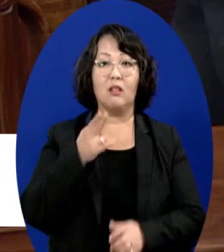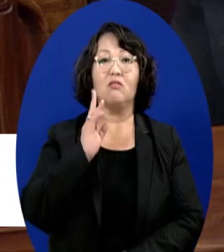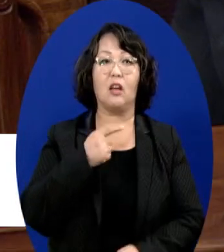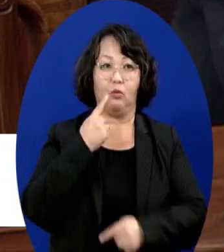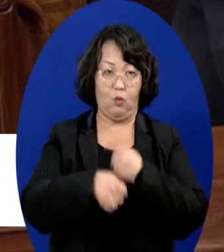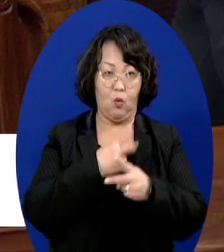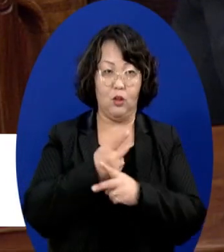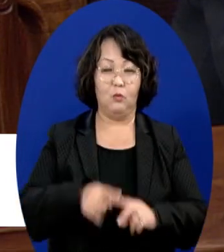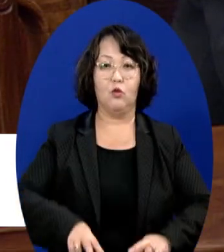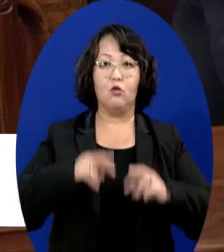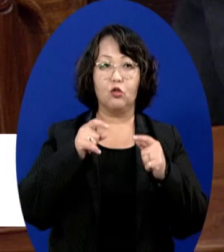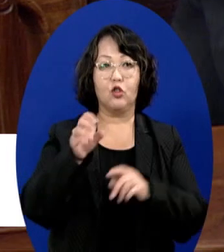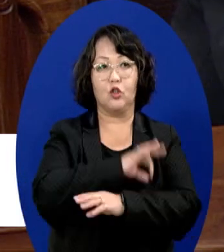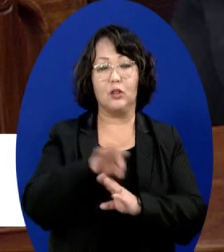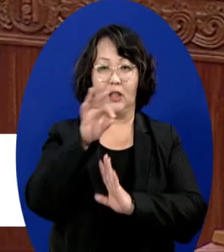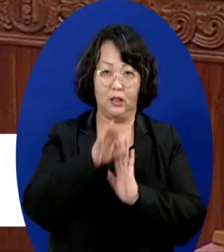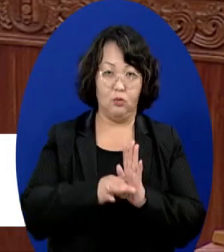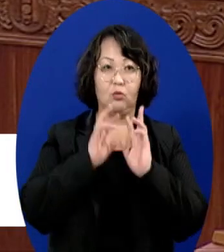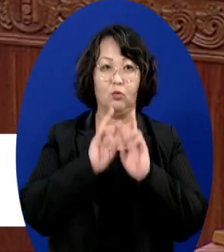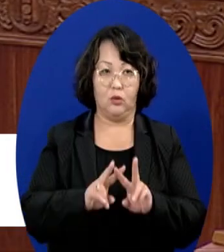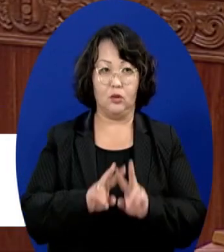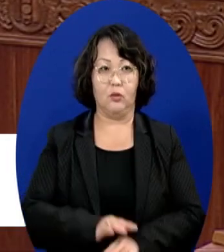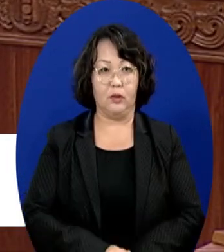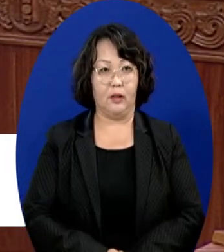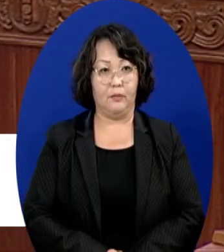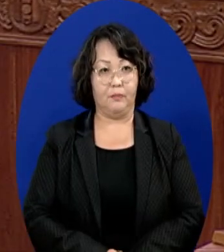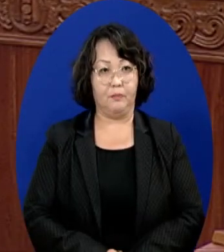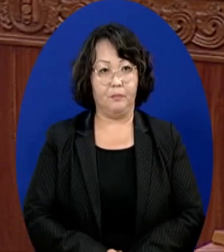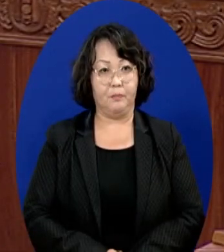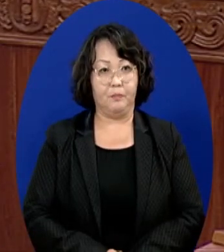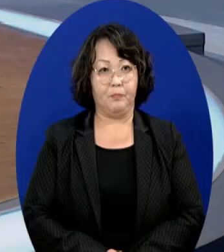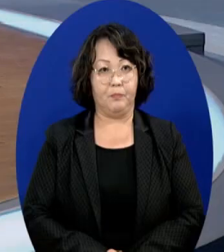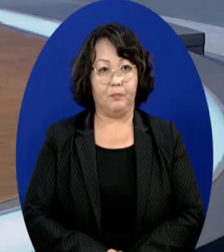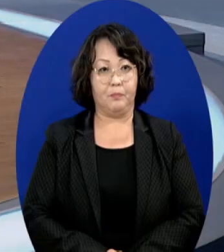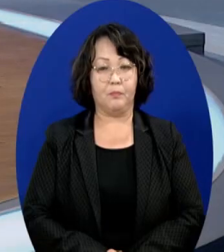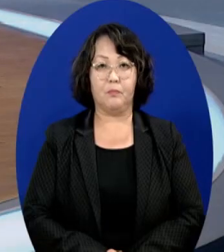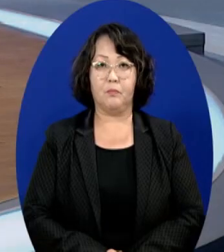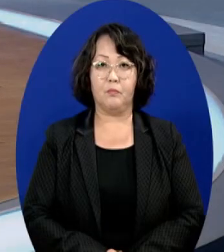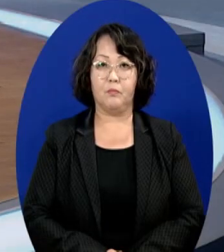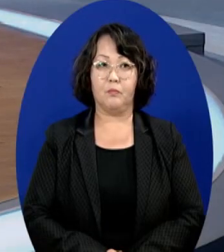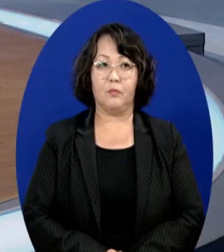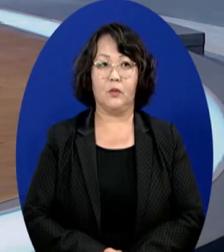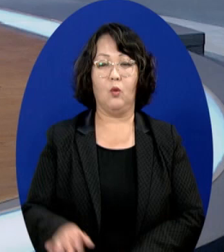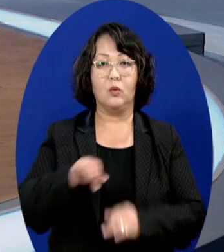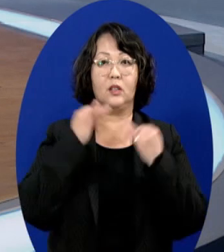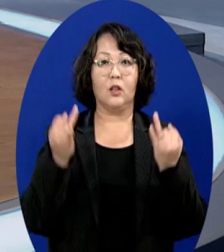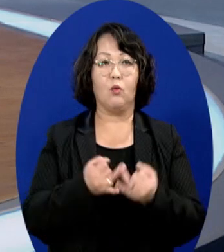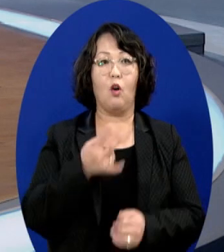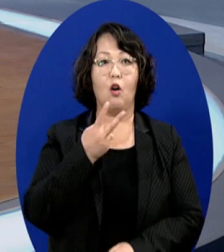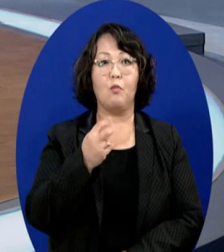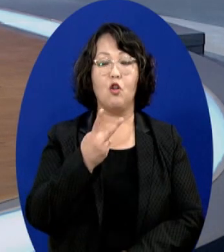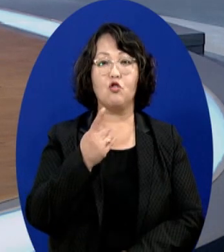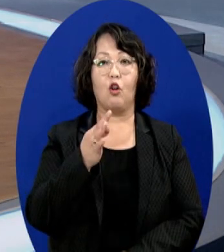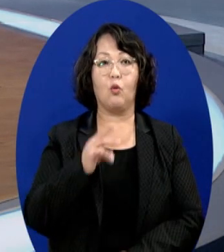тухай хуулийн нэмэлт өөрчлөлтийн төслийн хэлэлцүүлгийг үргэлжлүүлэх юм. За баярлалаа. Би банк орон дээр Улсын хурл 2021